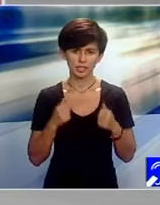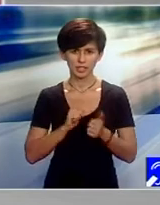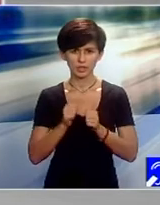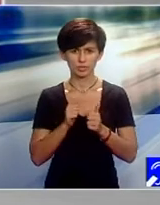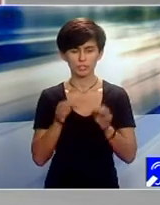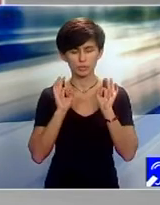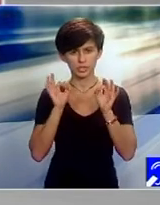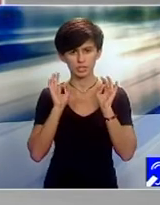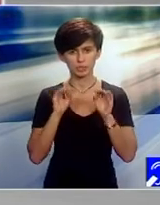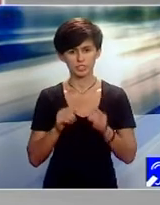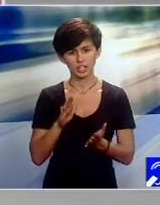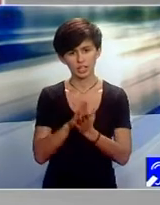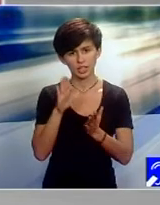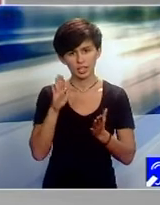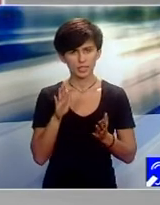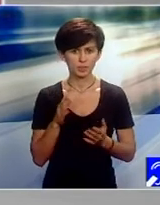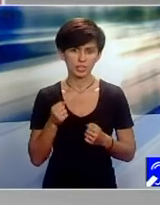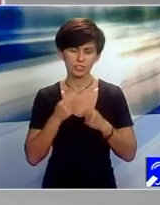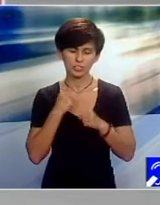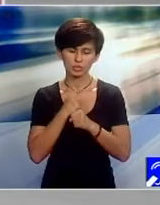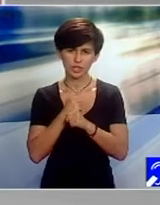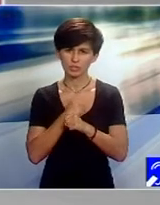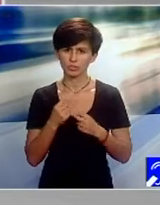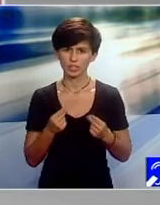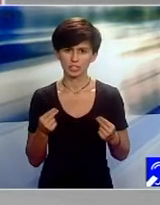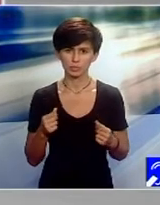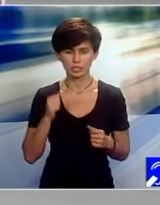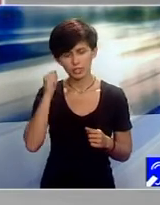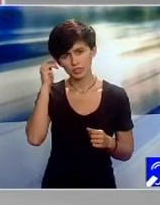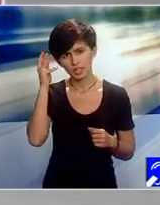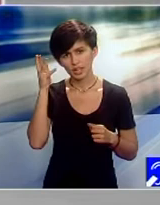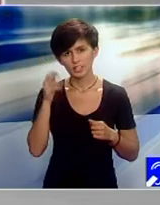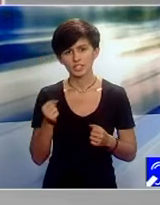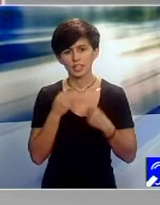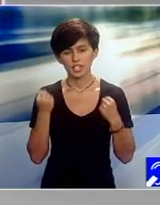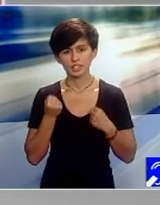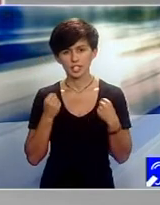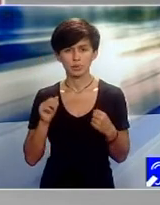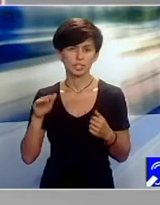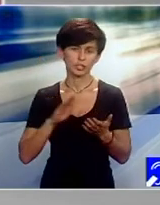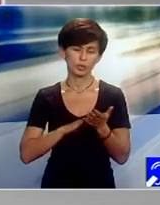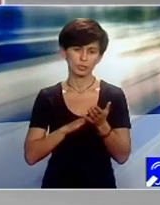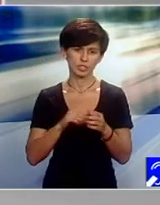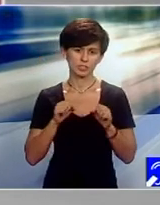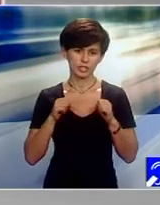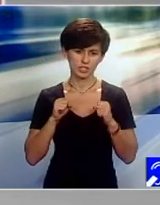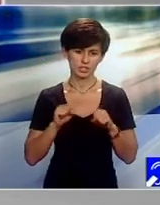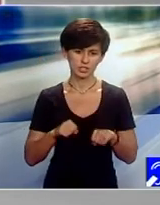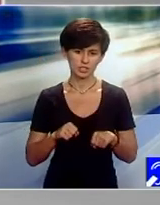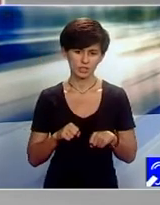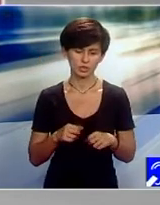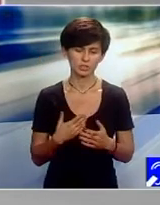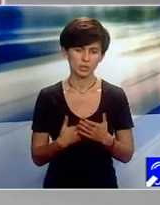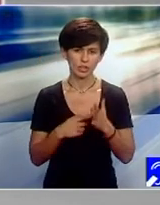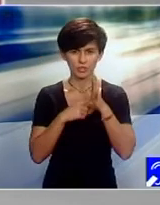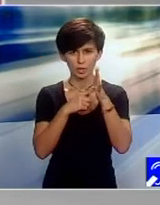adaptat, numit goalball, și muncesc asidu în fiecare zi la antrenamente. Au și un motiv serios din moment ce vor reprezenta România la